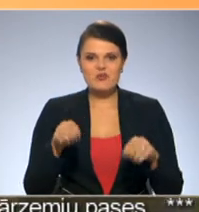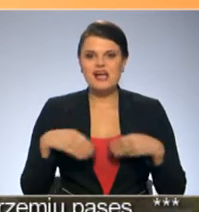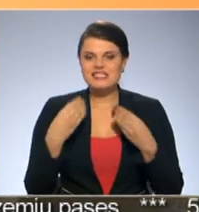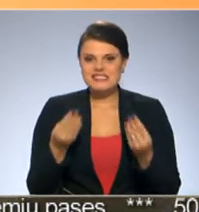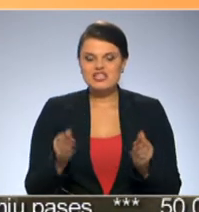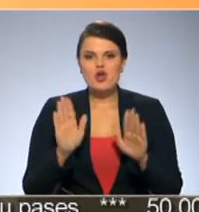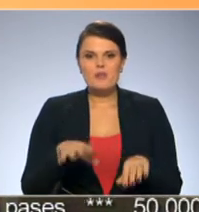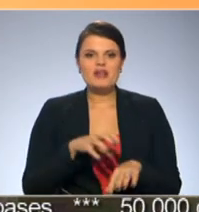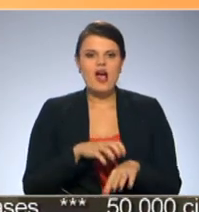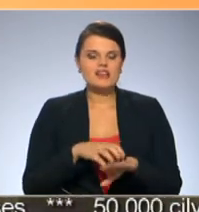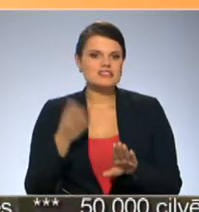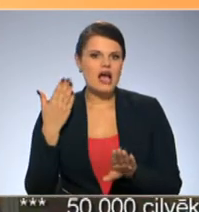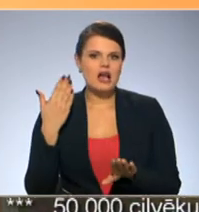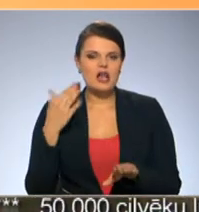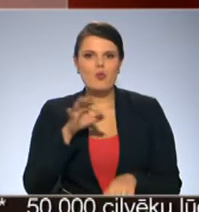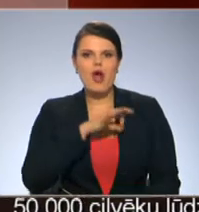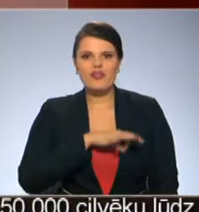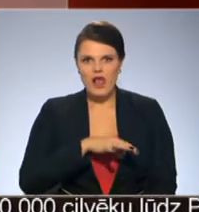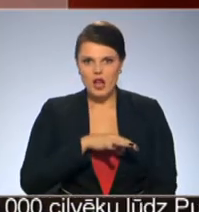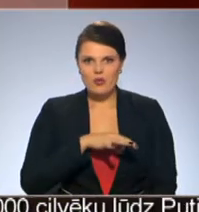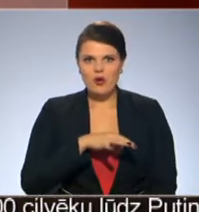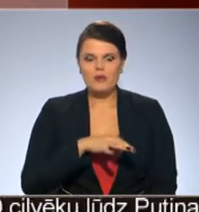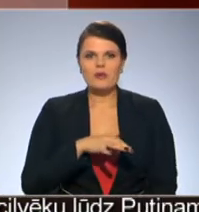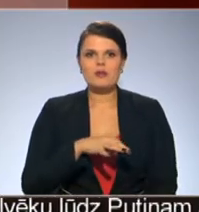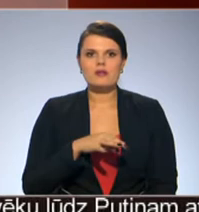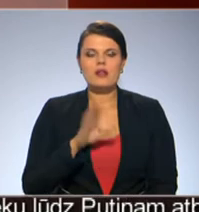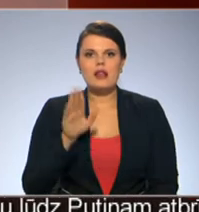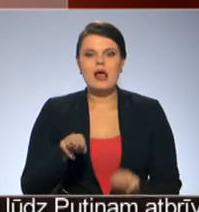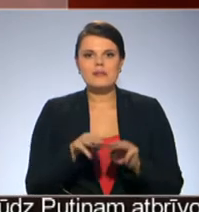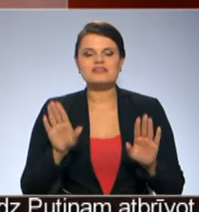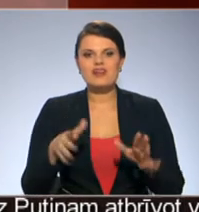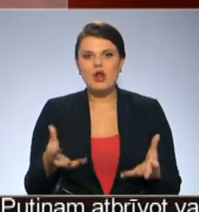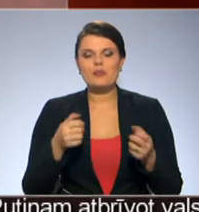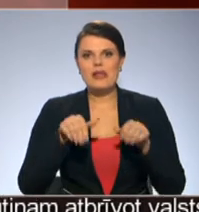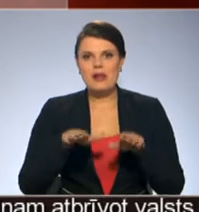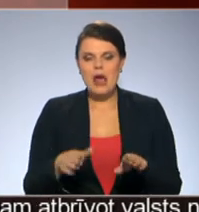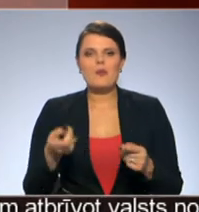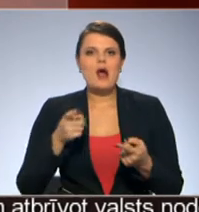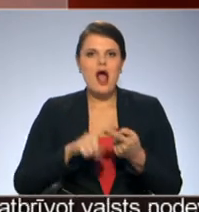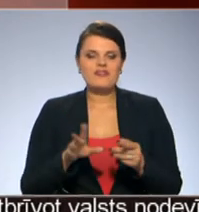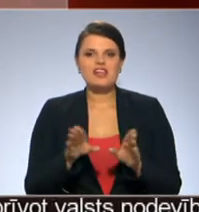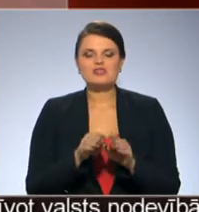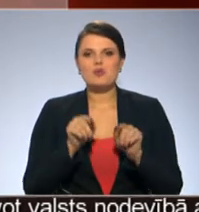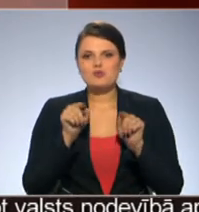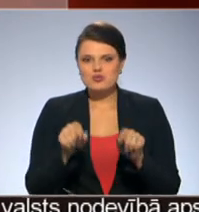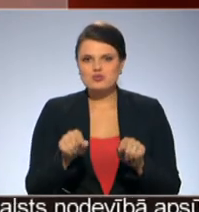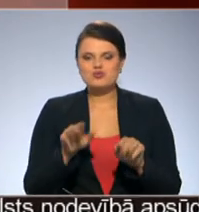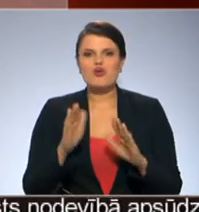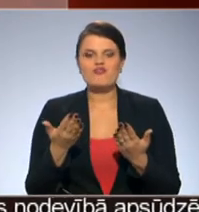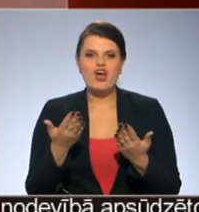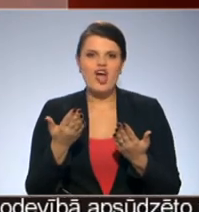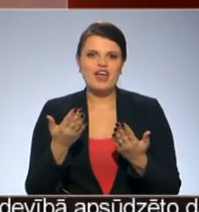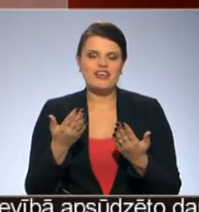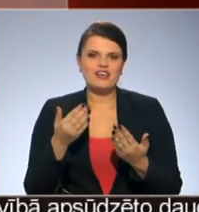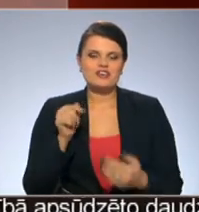sniegšanu par ārstes agrāko atalgojumu. Lai ministrija varētu pieņemt lēmumu attiecībā uz to, vai šis